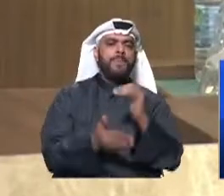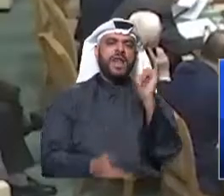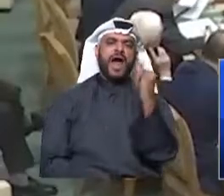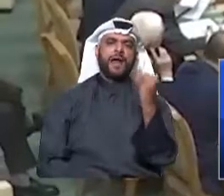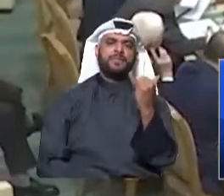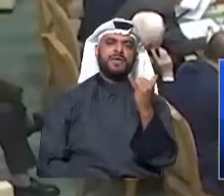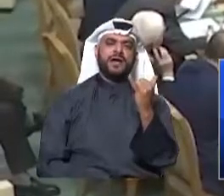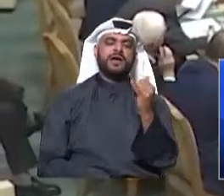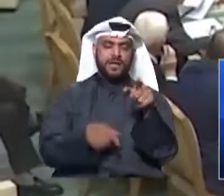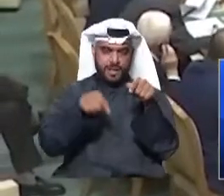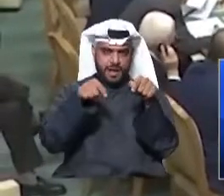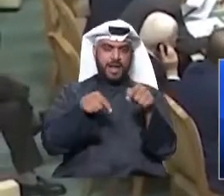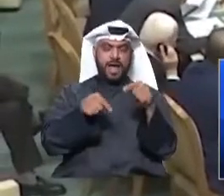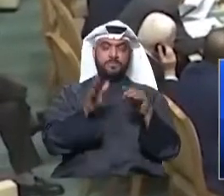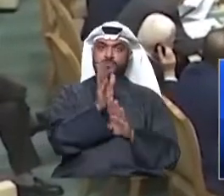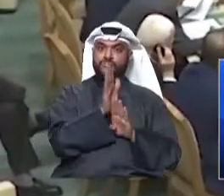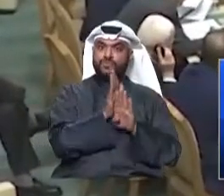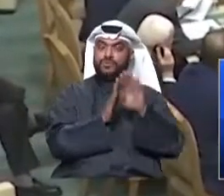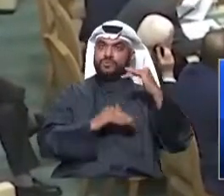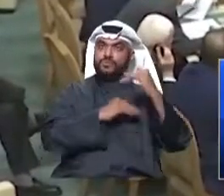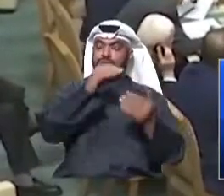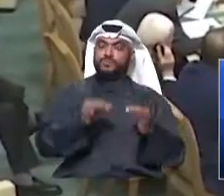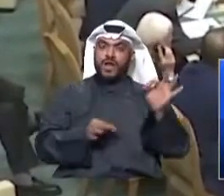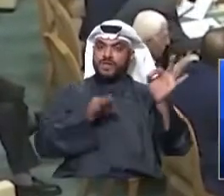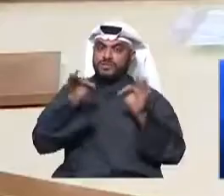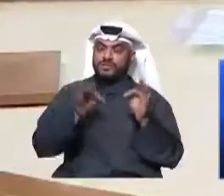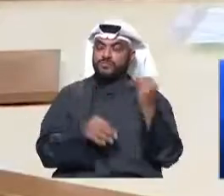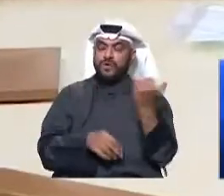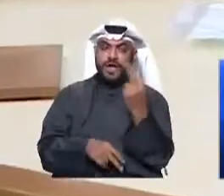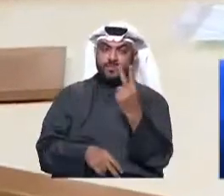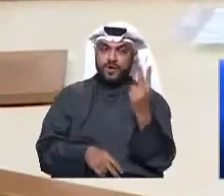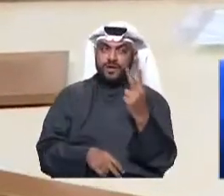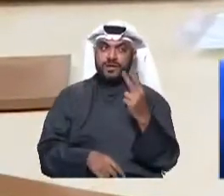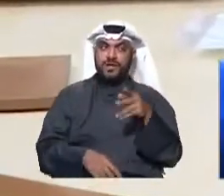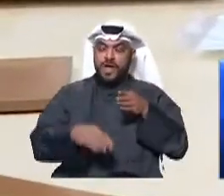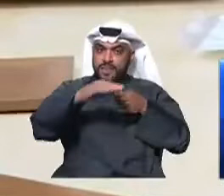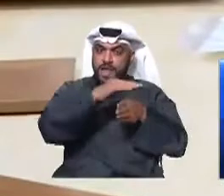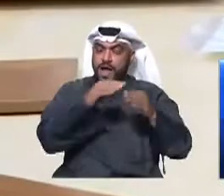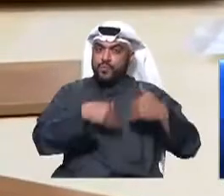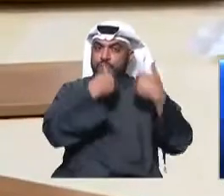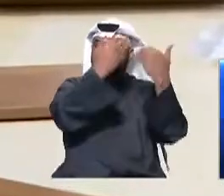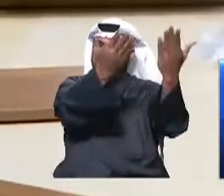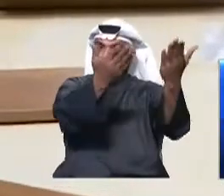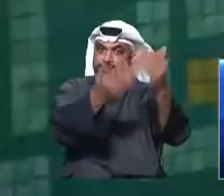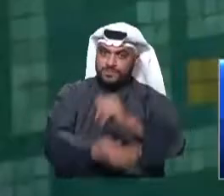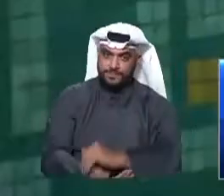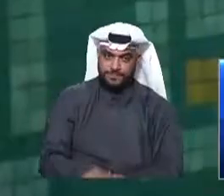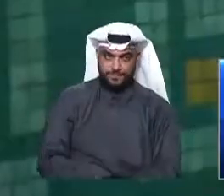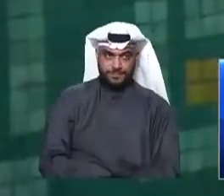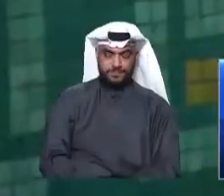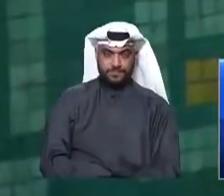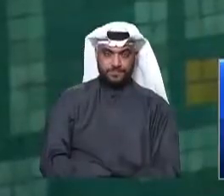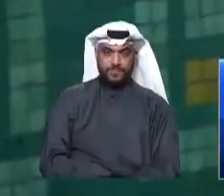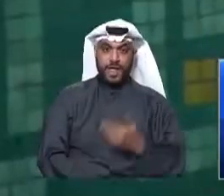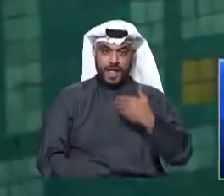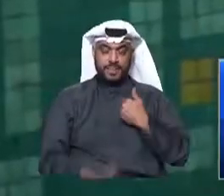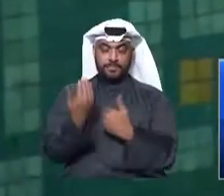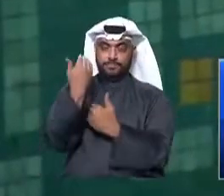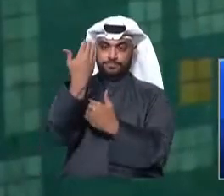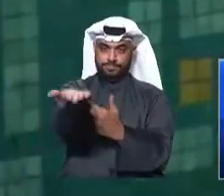الراهن، والتطورات الأمنية والسياسية على الصعيدين الداخلي والخارجي. تم